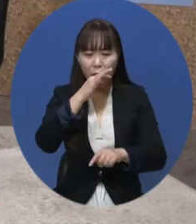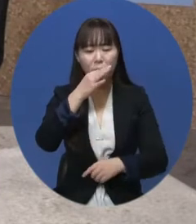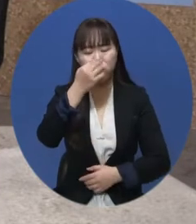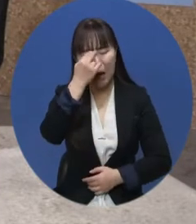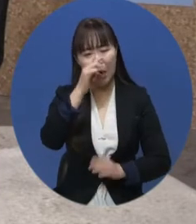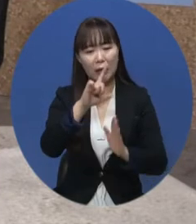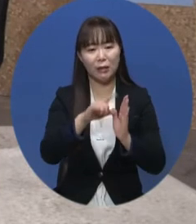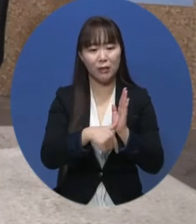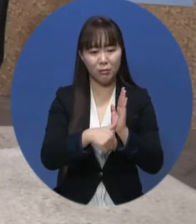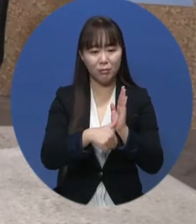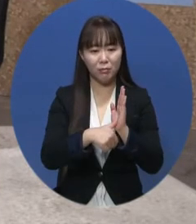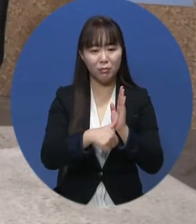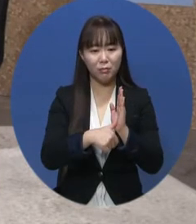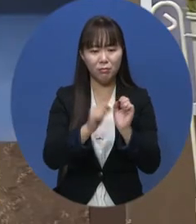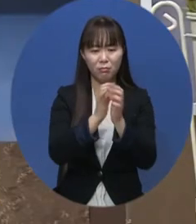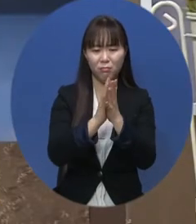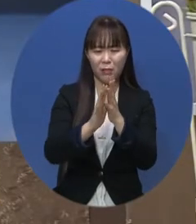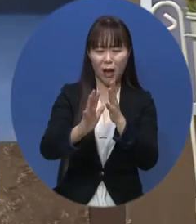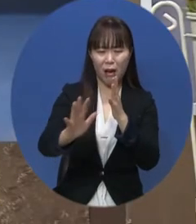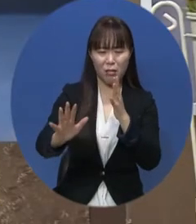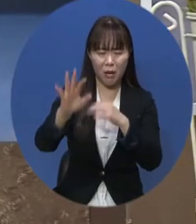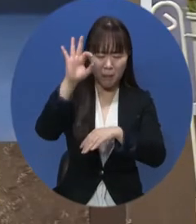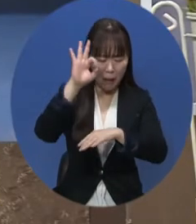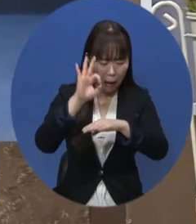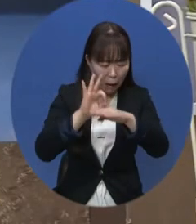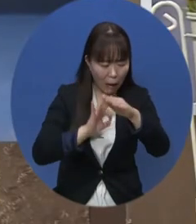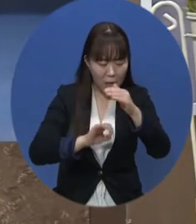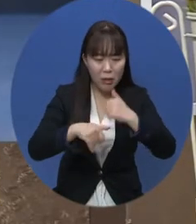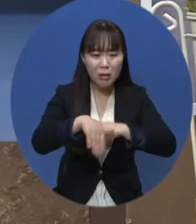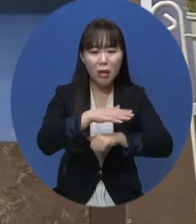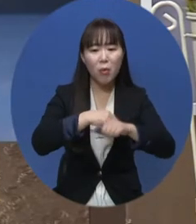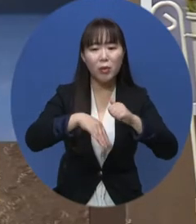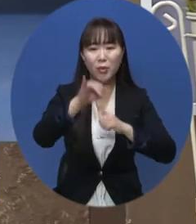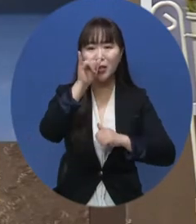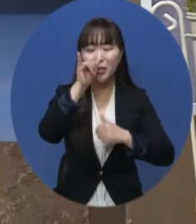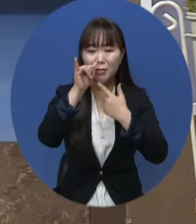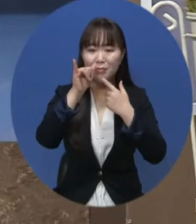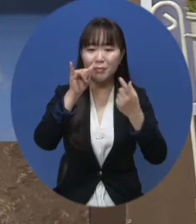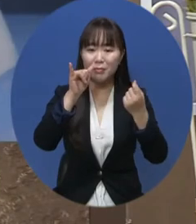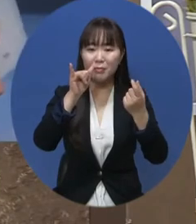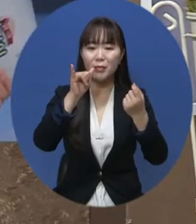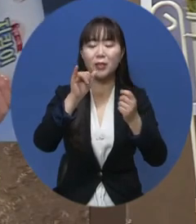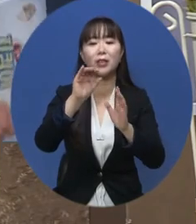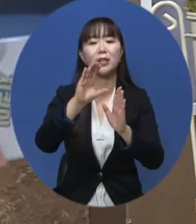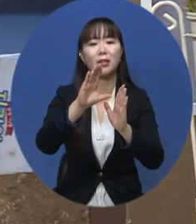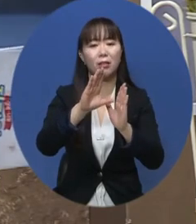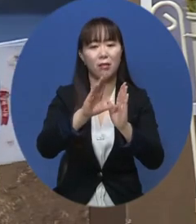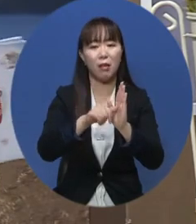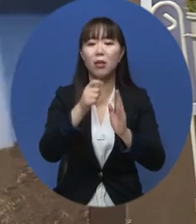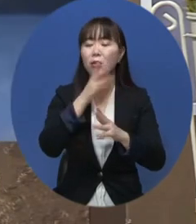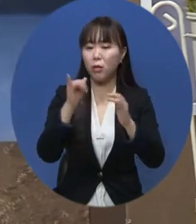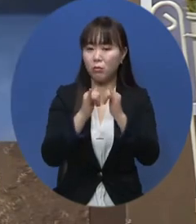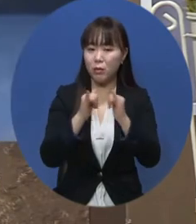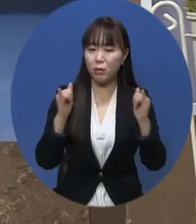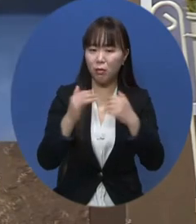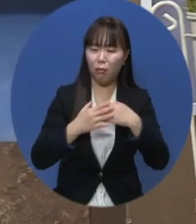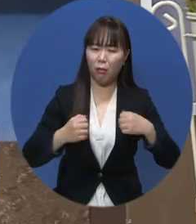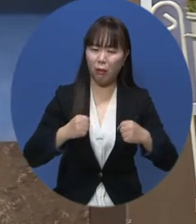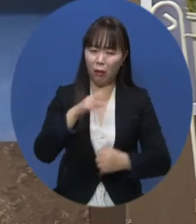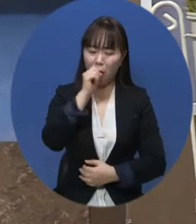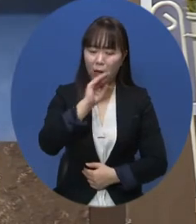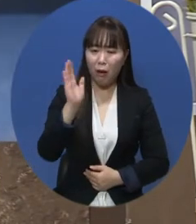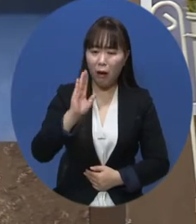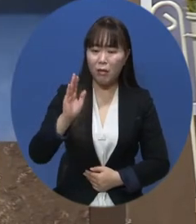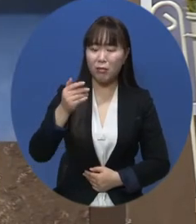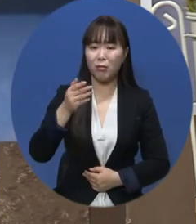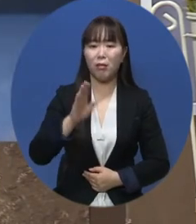때 왜 그 줄을 서고 밤을 새는 그런 진풍경이 벌어졌었잖아요. 네. 그때 그 노인분들이 건강도